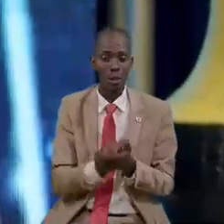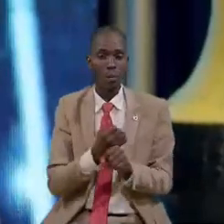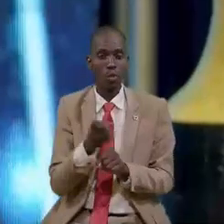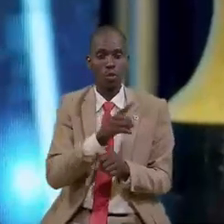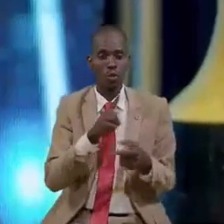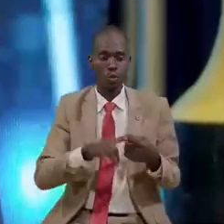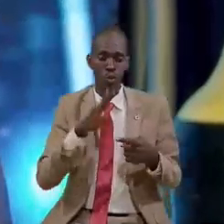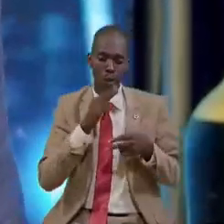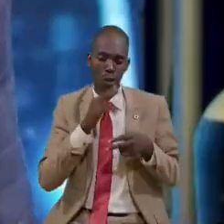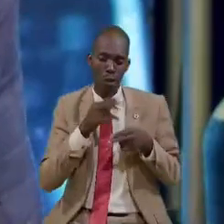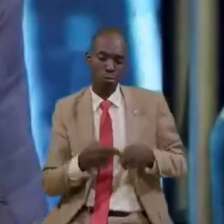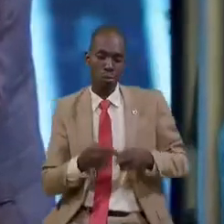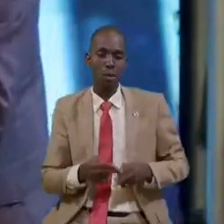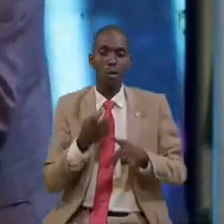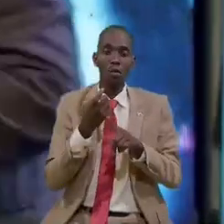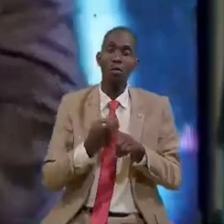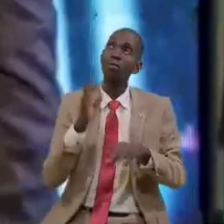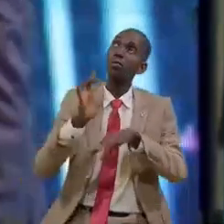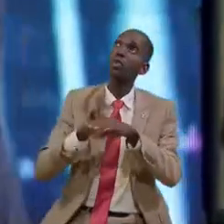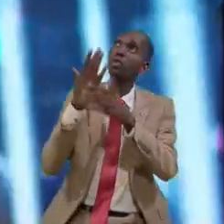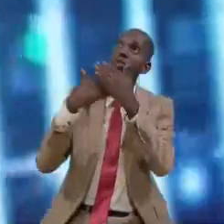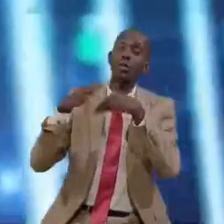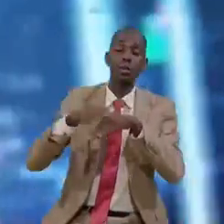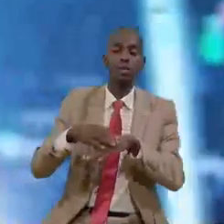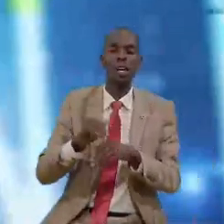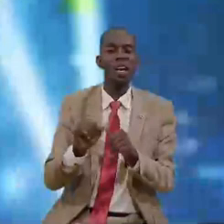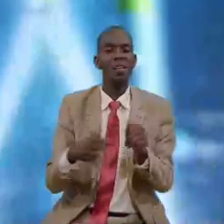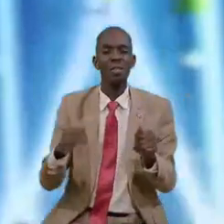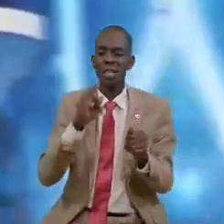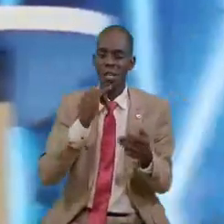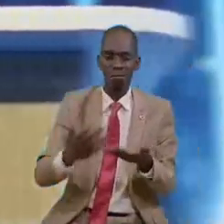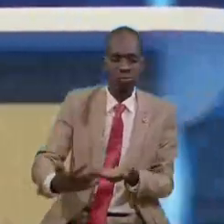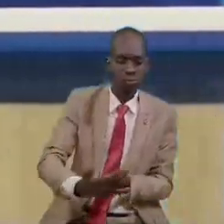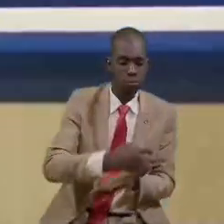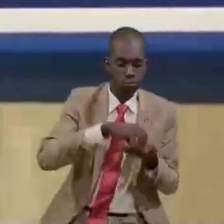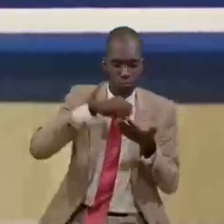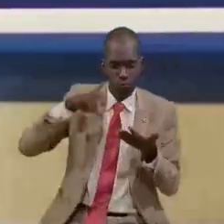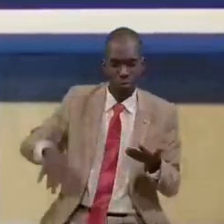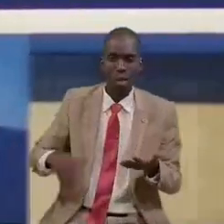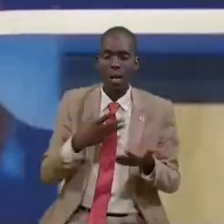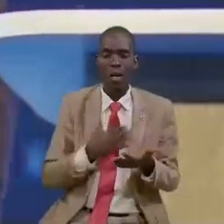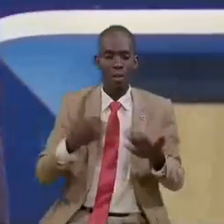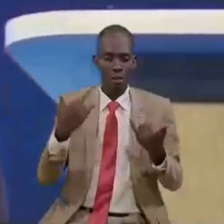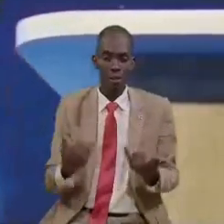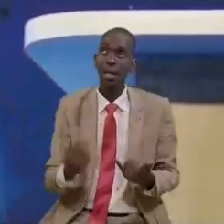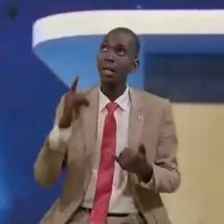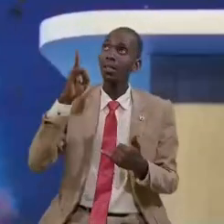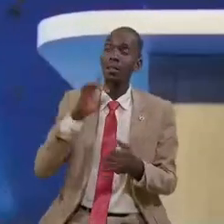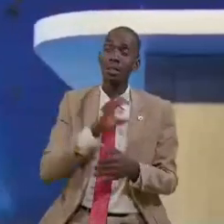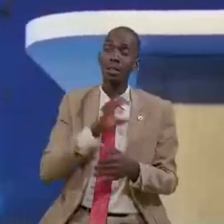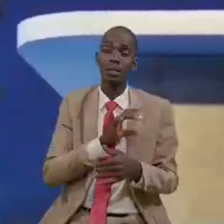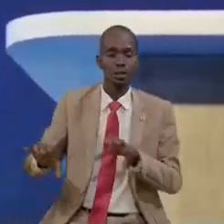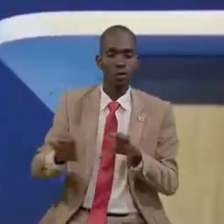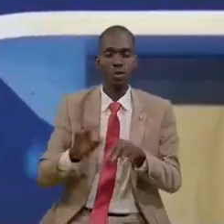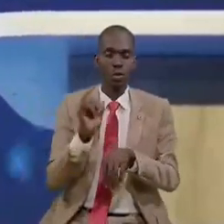la gloire de Dieu, tout est ôté et il a mis en nous la parole de la